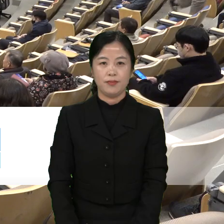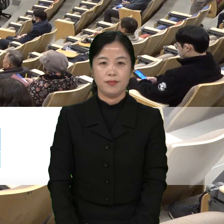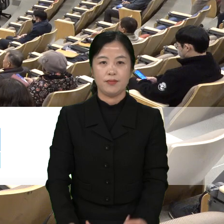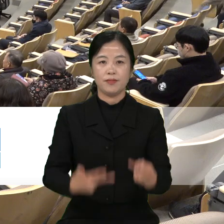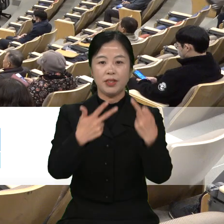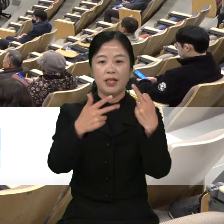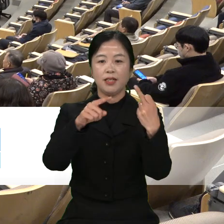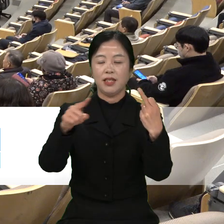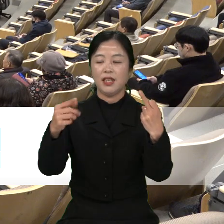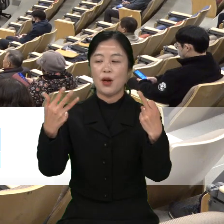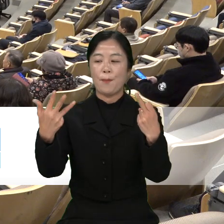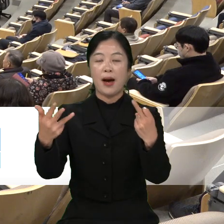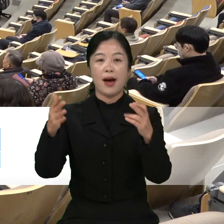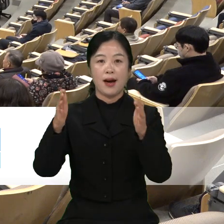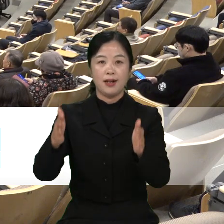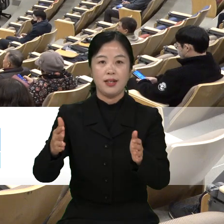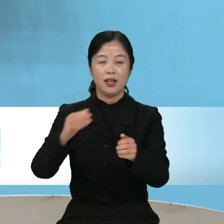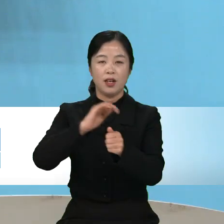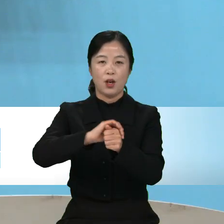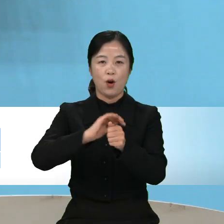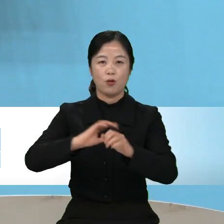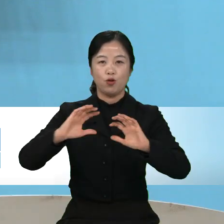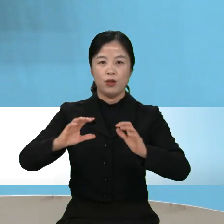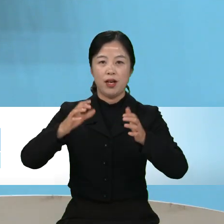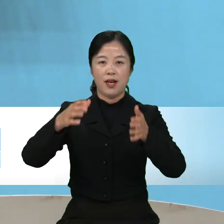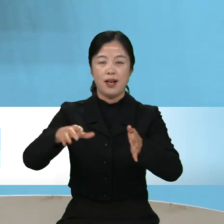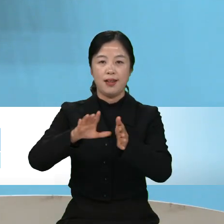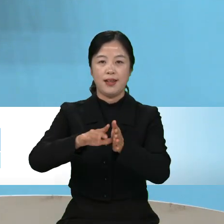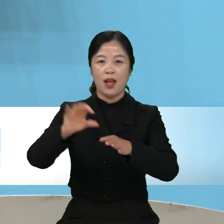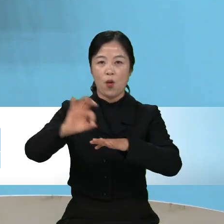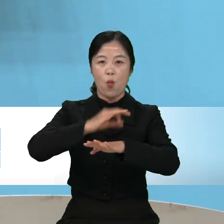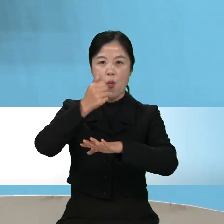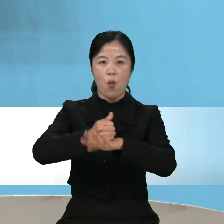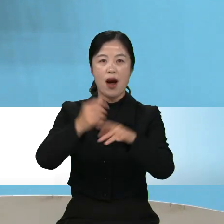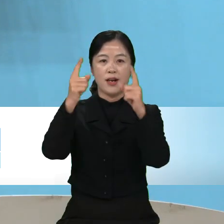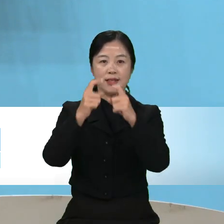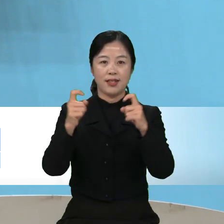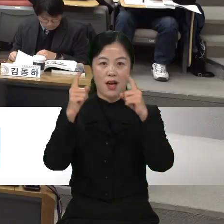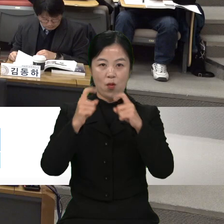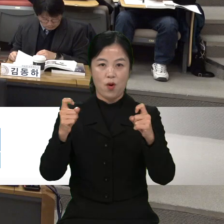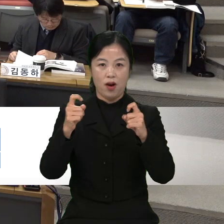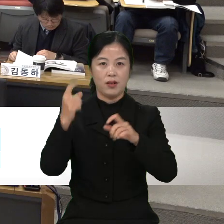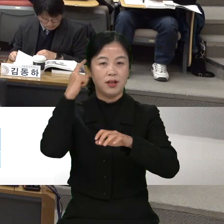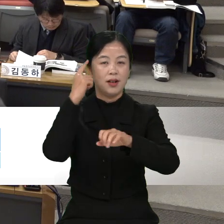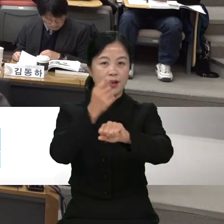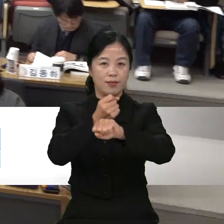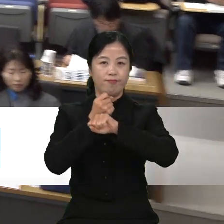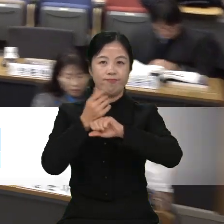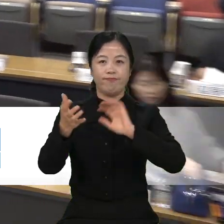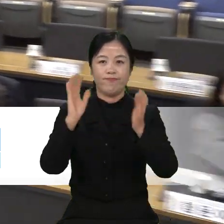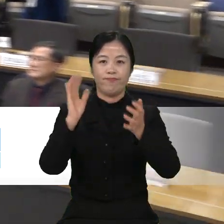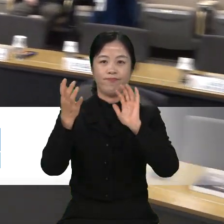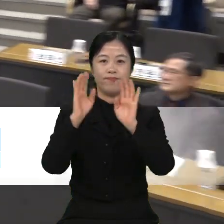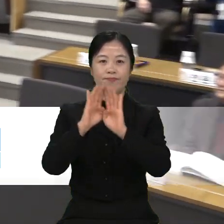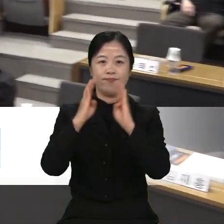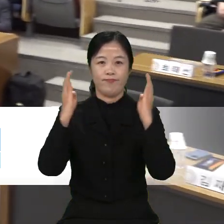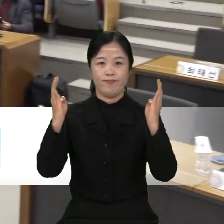기증했습니다 지난 7일과 8일 신라시대 왕실 사원 포항 법광사지 학술 심포지엄이